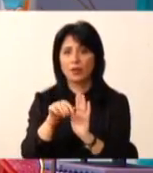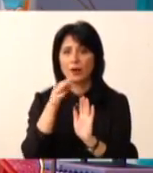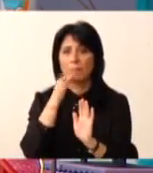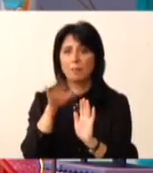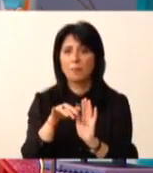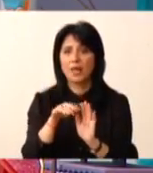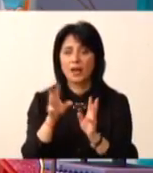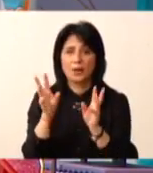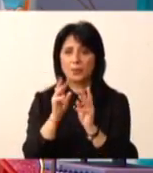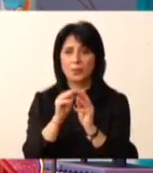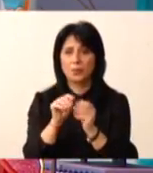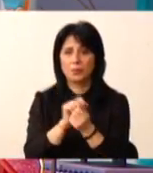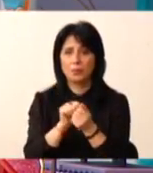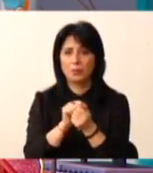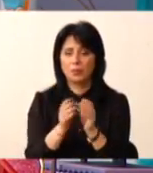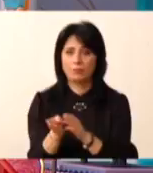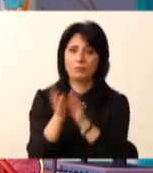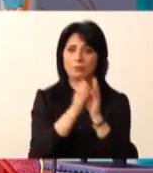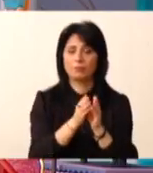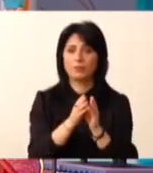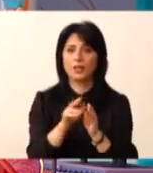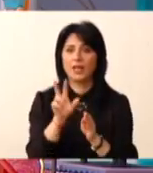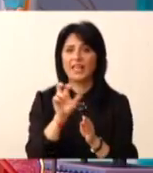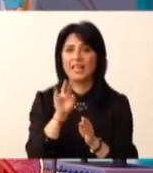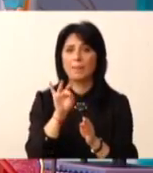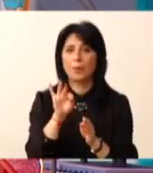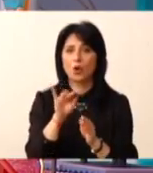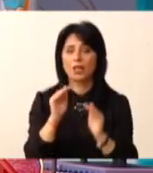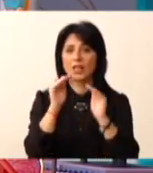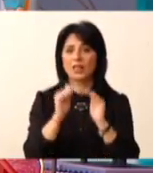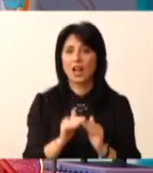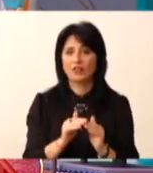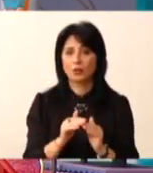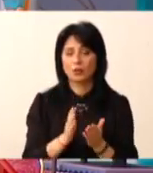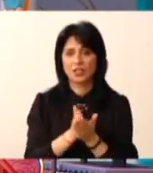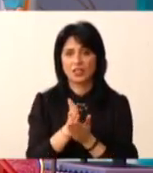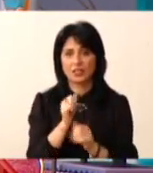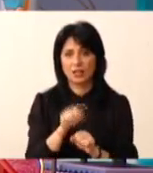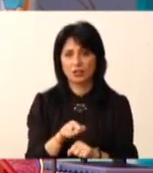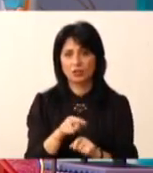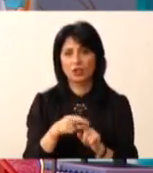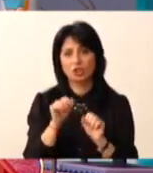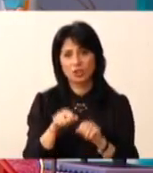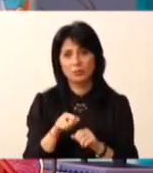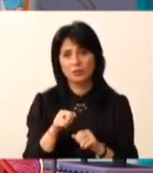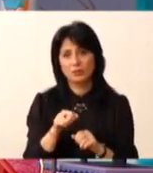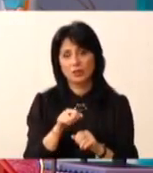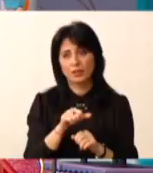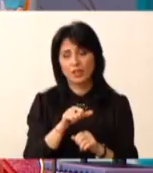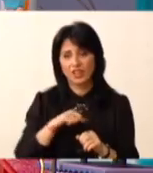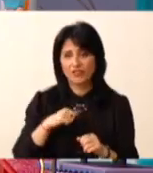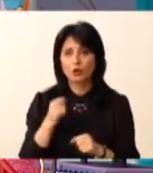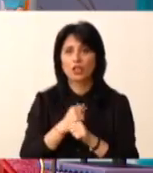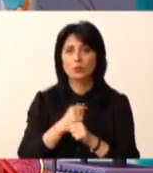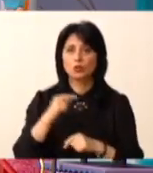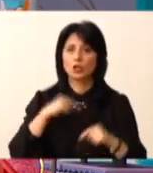შეიძლება გაღარიბდეს, განვითარდეს ჰიპოთიროიდოზი, რომელიც შეიძლება ან დაქვეითებული ფუნქცია დარჩეს, ან შეიძლება თავისითაც აღადგინოს